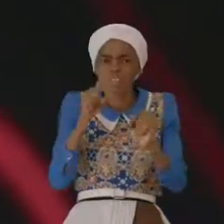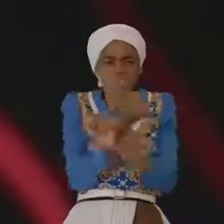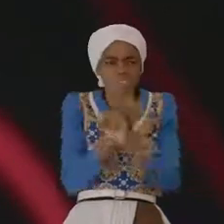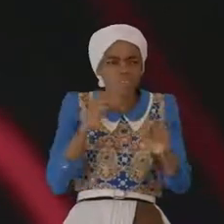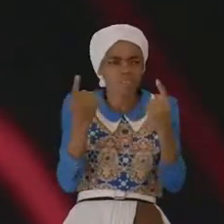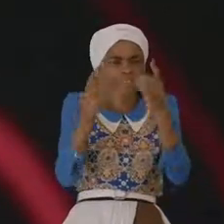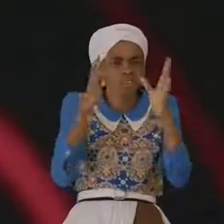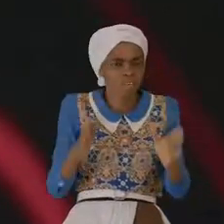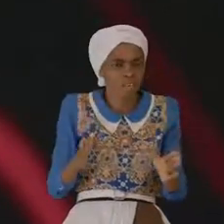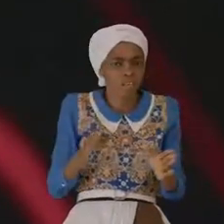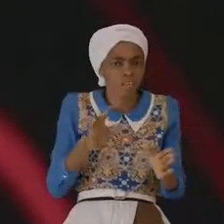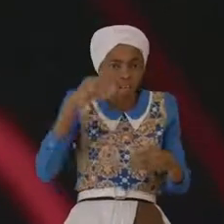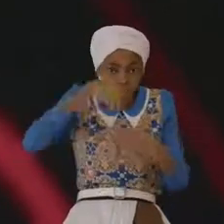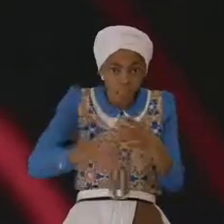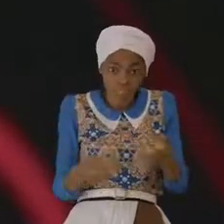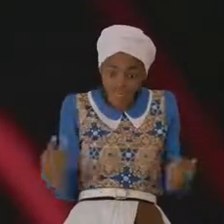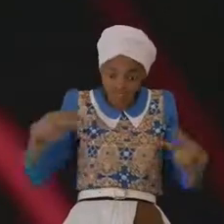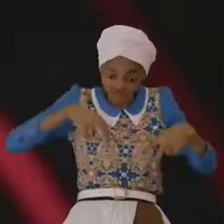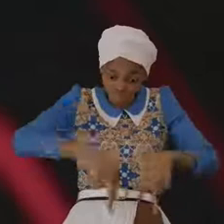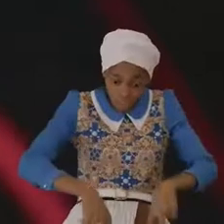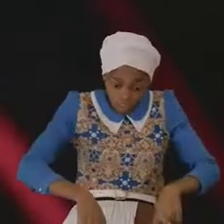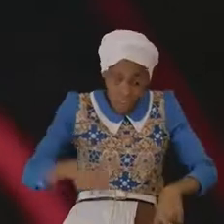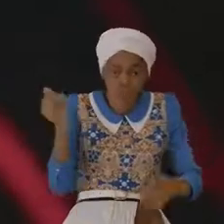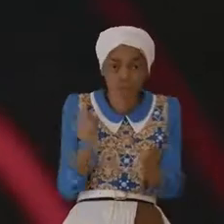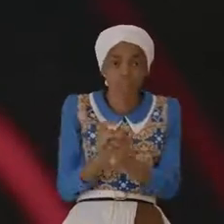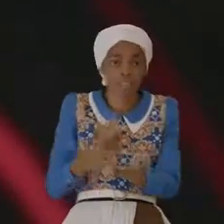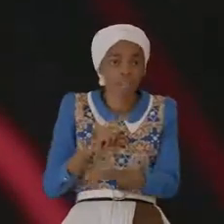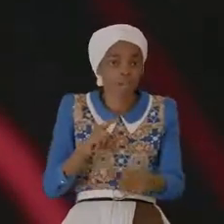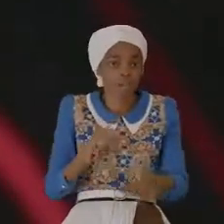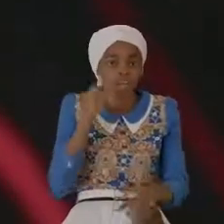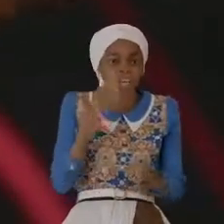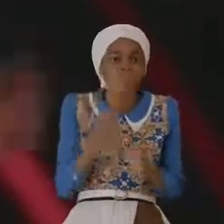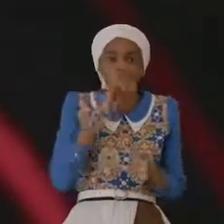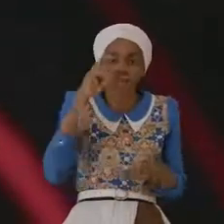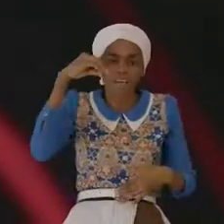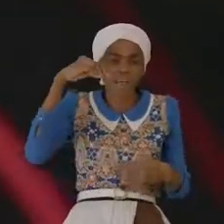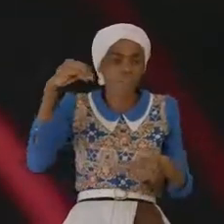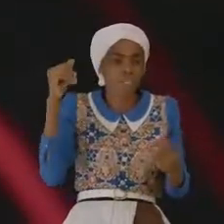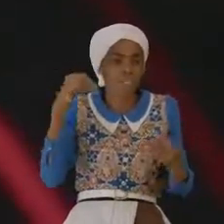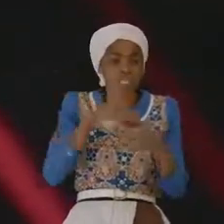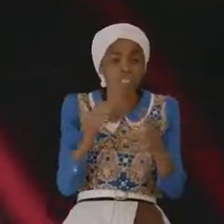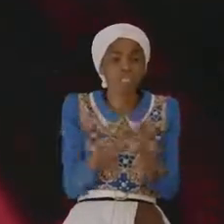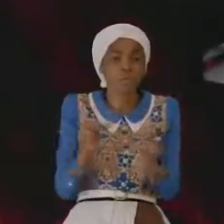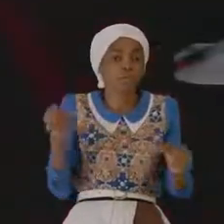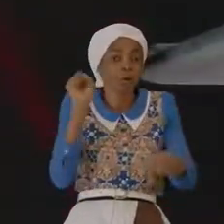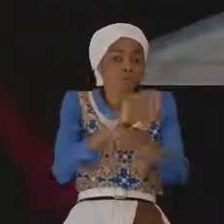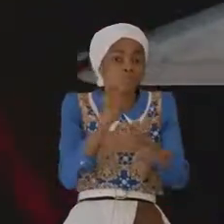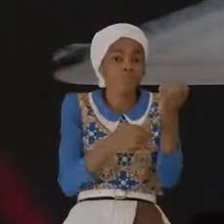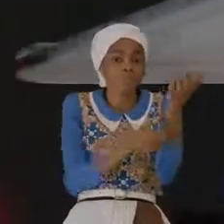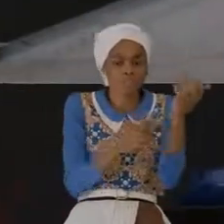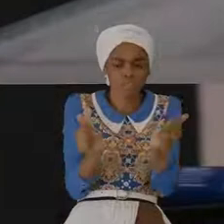si tu es dans la même fosse que lui? Tu es dans le même péché que lui? Tu fais les mêmes œuvres de chair comme